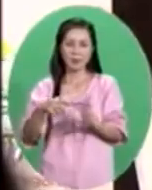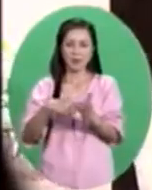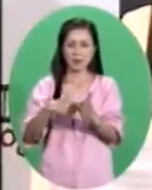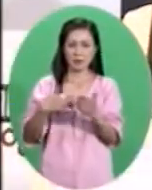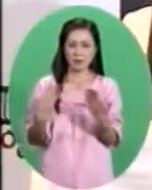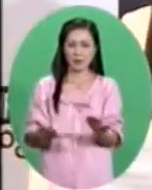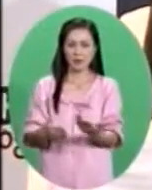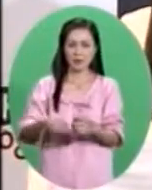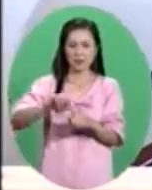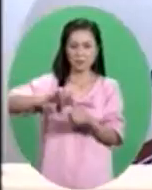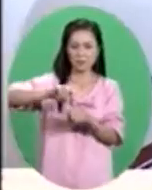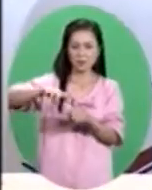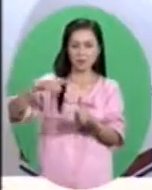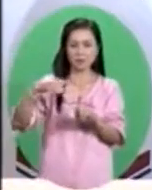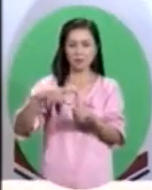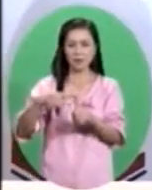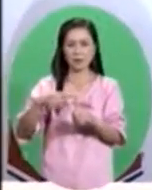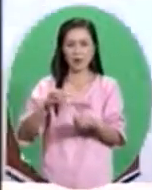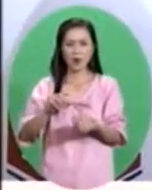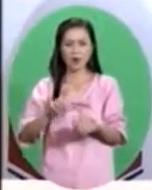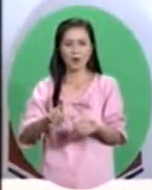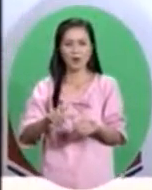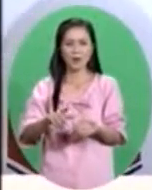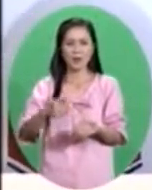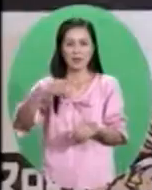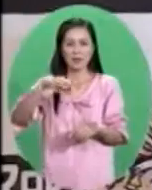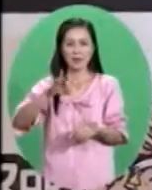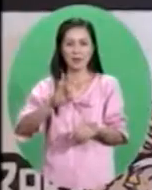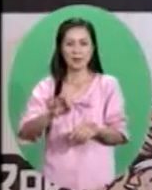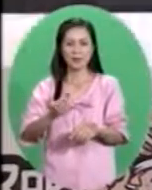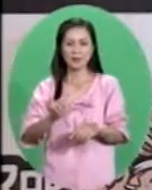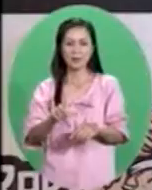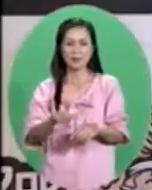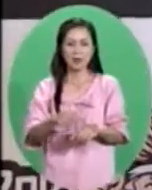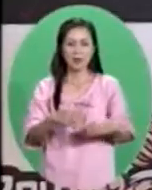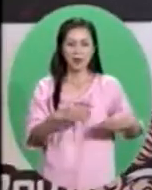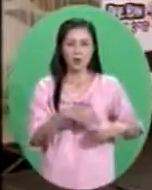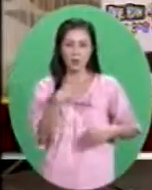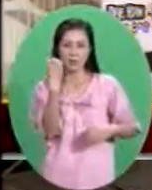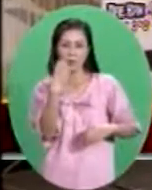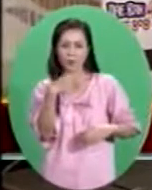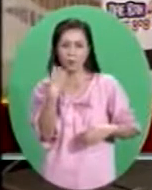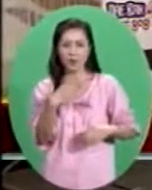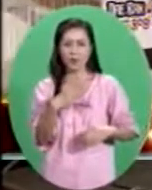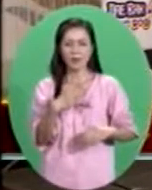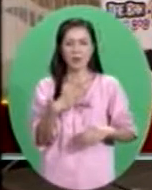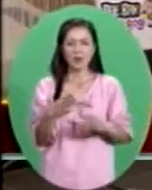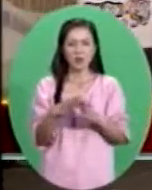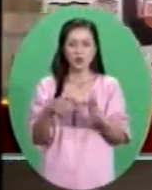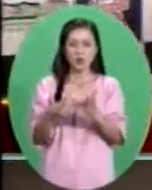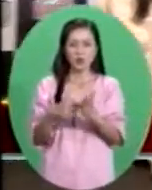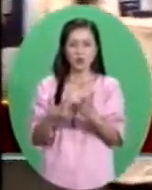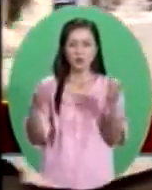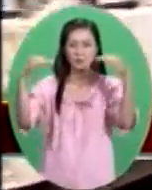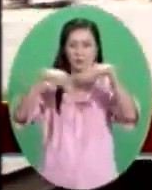và độc quyền phát sóng trực tiếp trên nền tảng online tại hệ thống FPT Play. Nhóm nhạc đến từ MBK Entertainment đã nhiều lần tham gia các